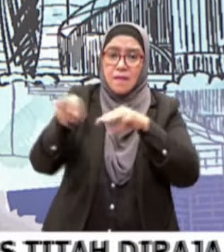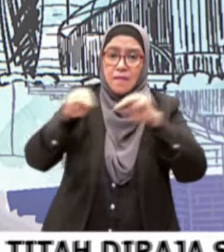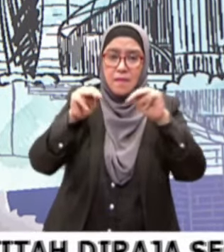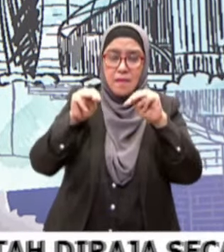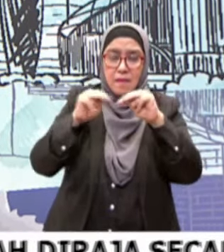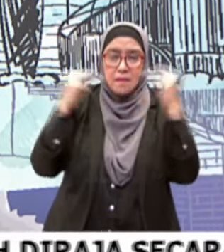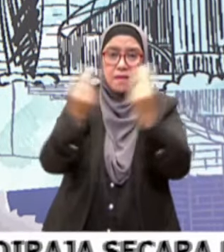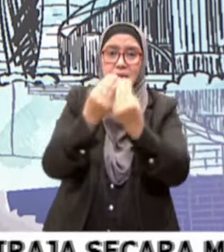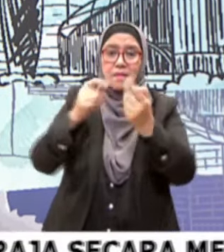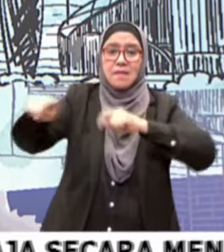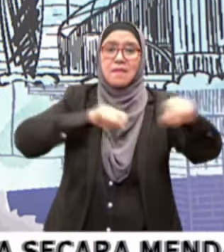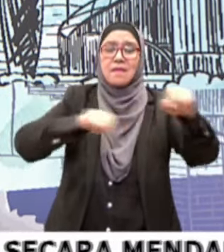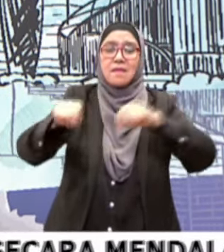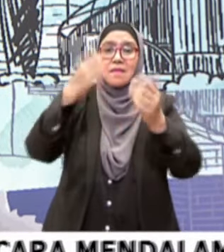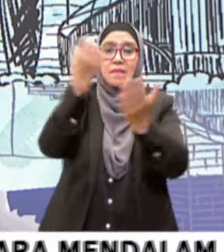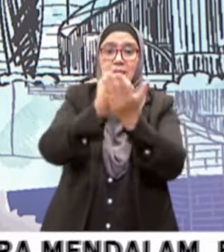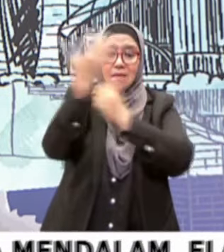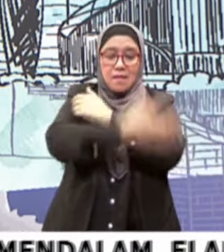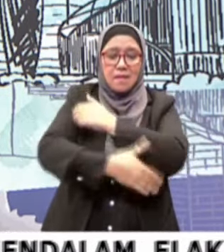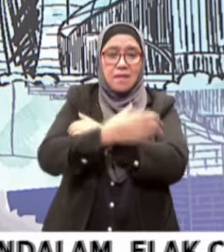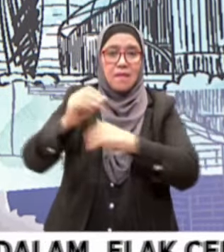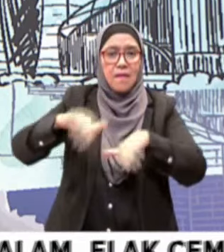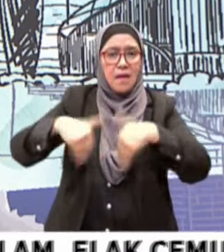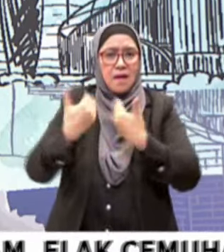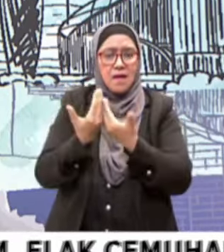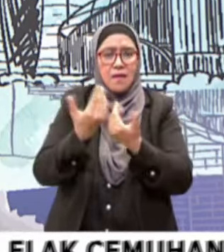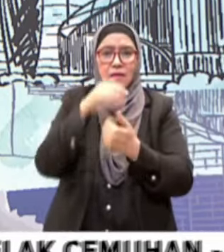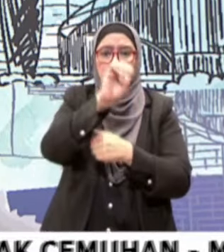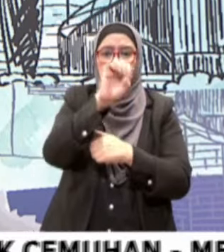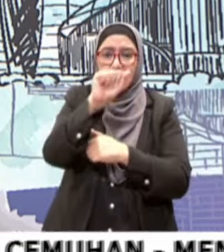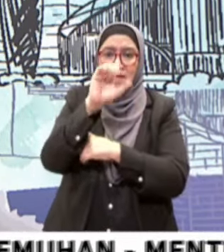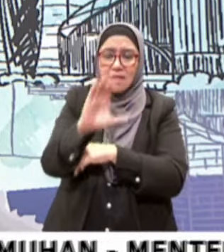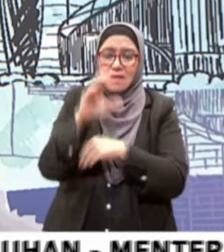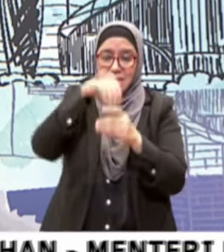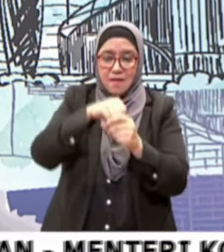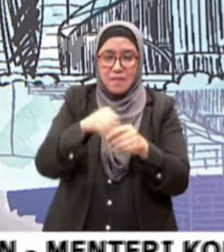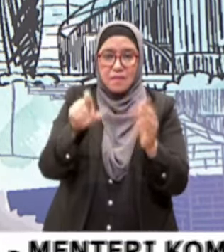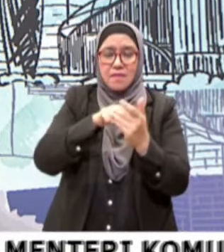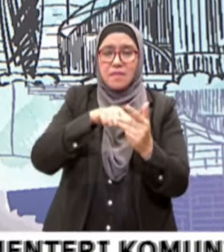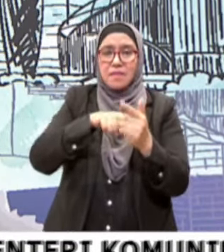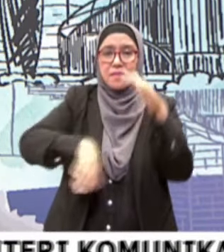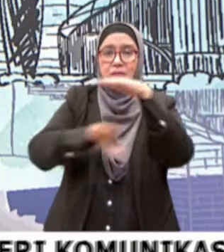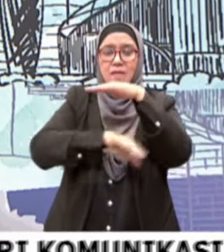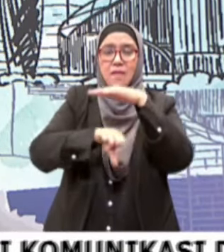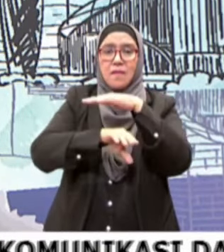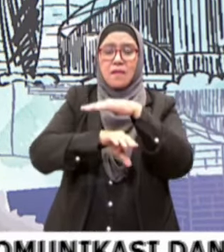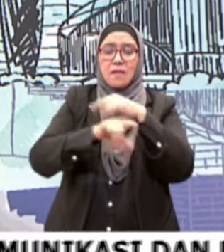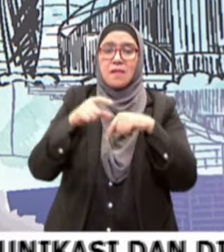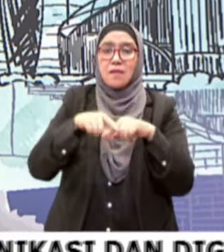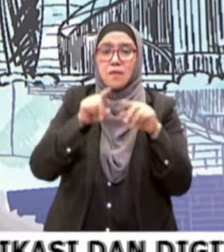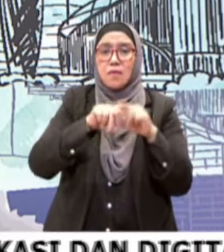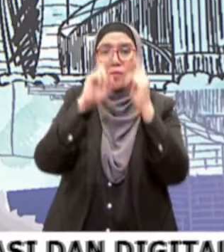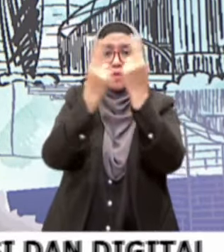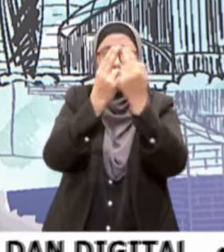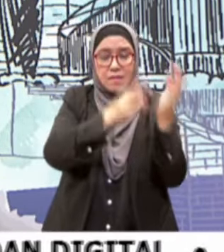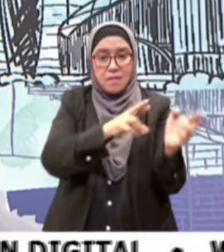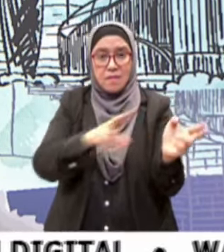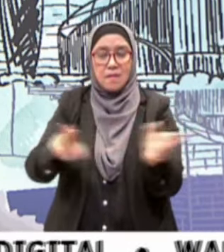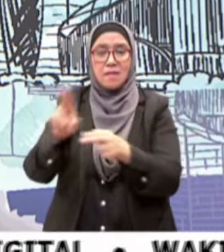sejauh mana urus di adjective majelis tindakan ekonomi eac dalam unit perencanaan ekonomi perencanaan model ekonomi yang lebih